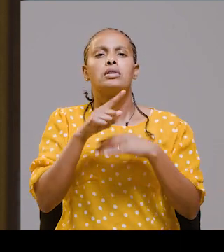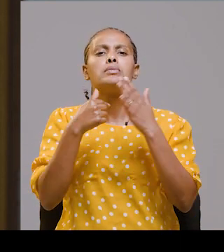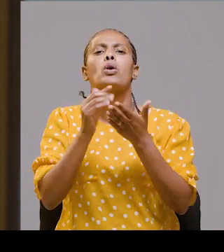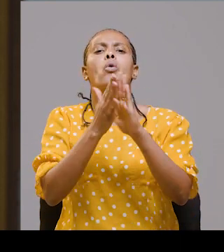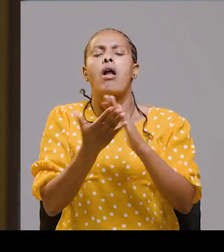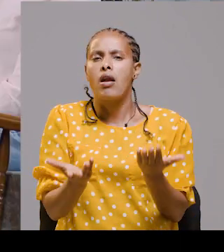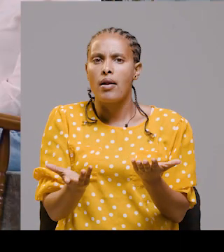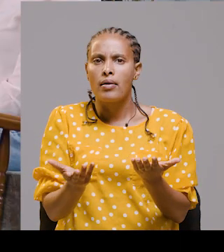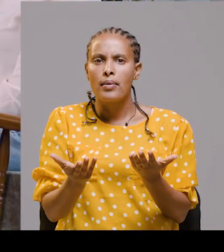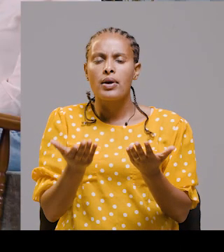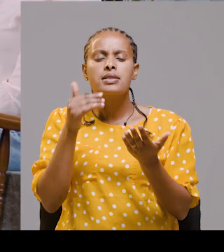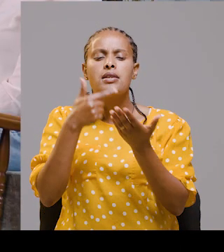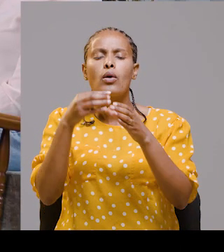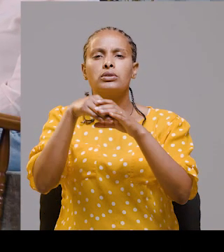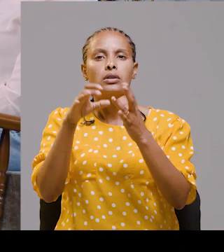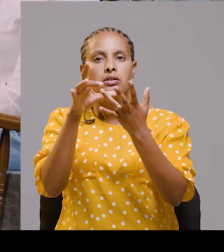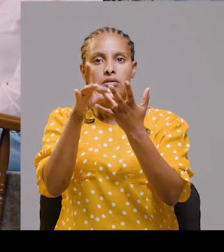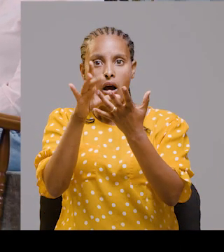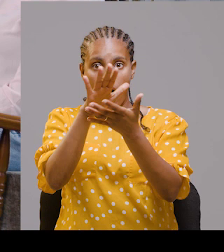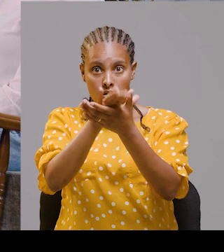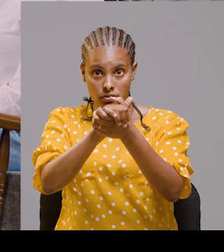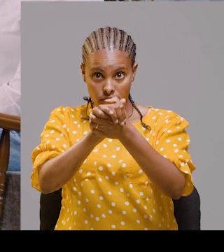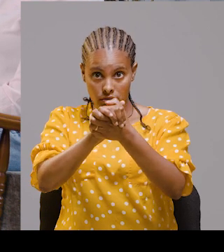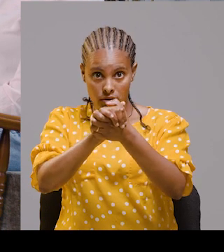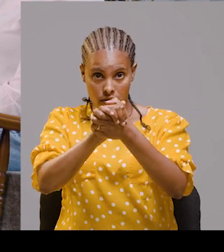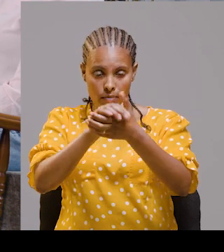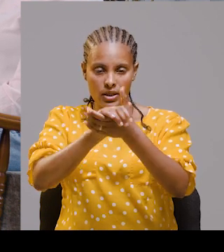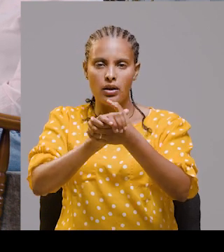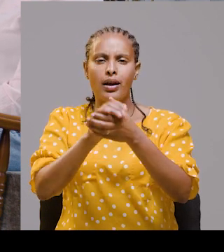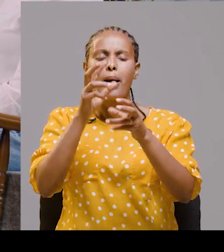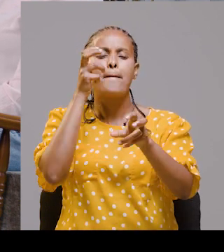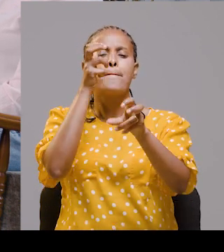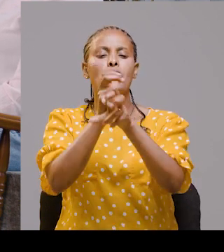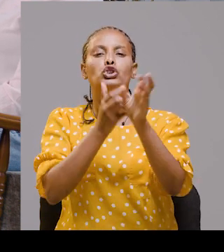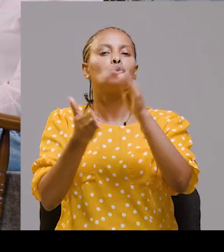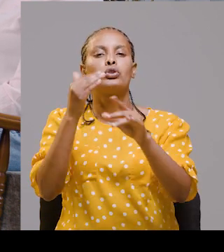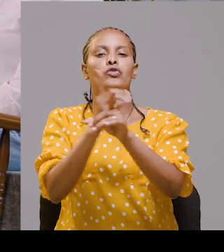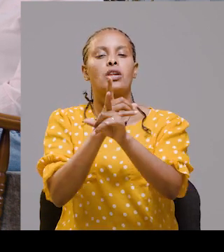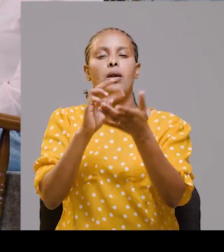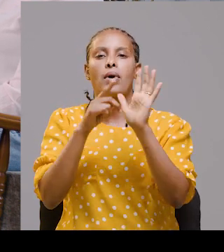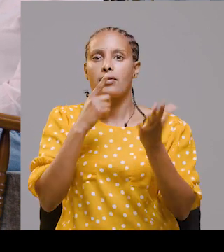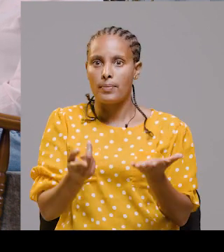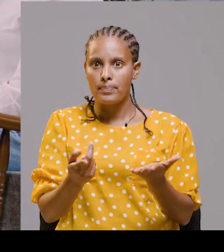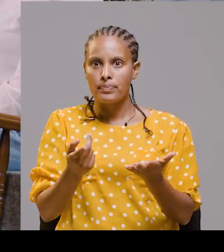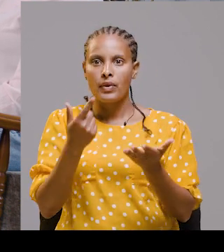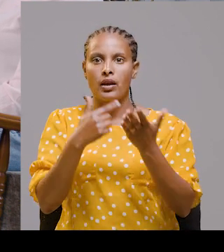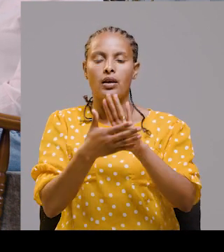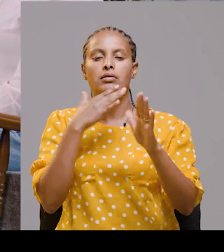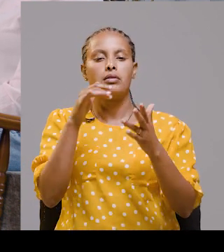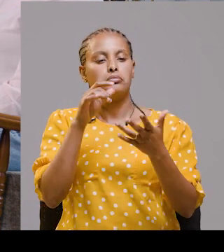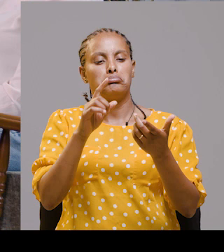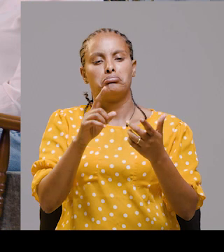ይሆናል በዛው ውስጥ ተዳሩ ውስጥ ቤተሰብ ውስጥ በጣም ከባድ ችግሮች መፈጠር ይጀምራሉ ኢንቲሜት